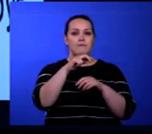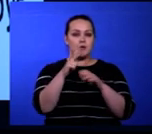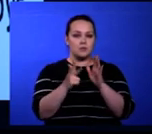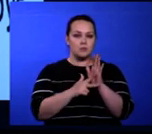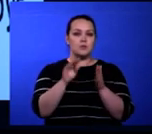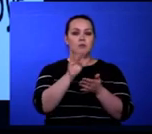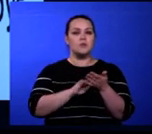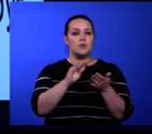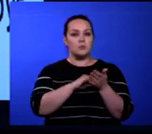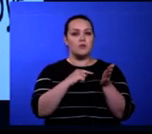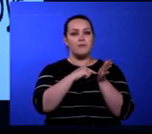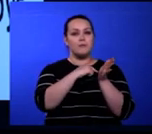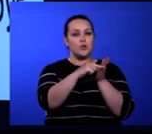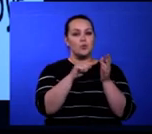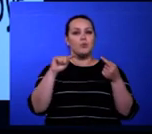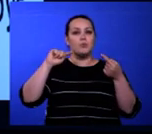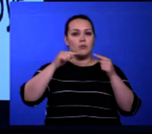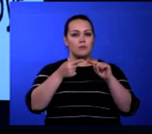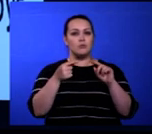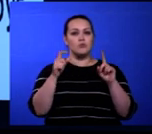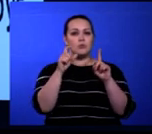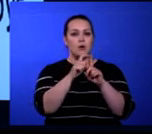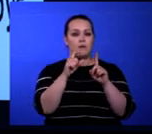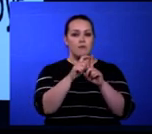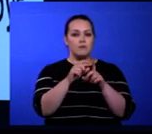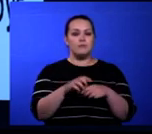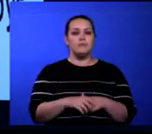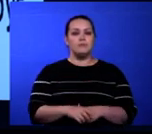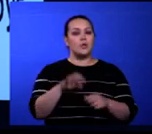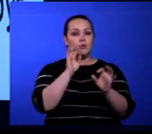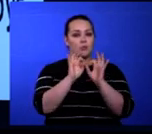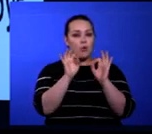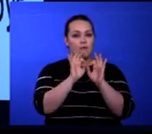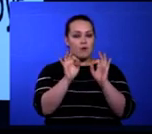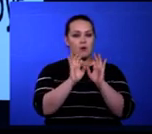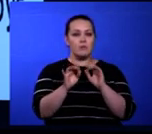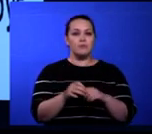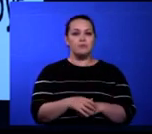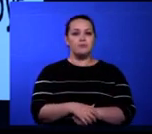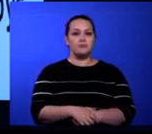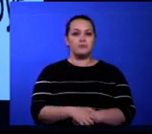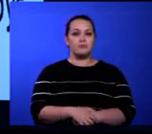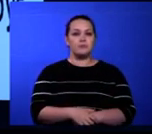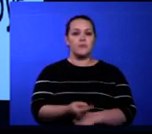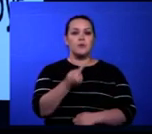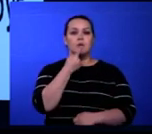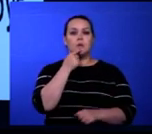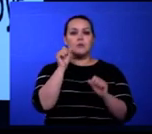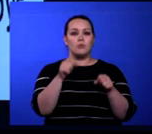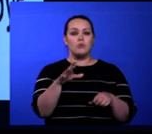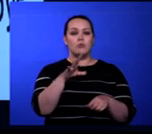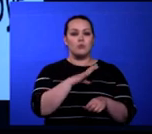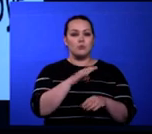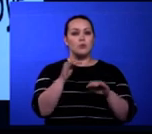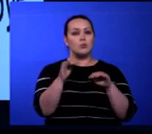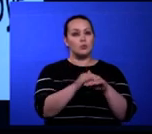записав и подчеркнув антонимы. Давайте проверим, как же вы справились с этим заданием. Язык может быть добрым другом